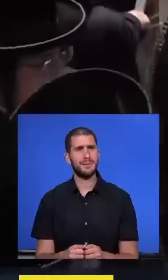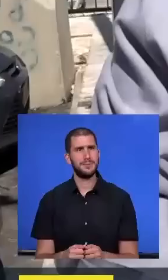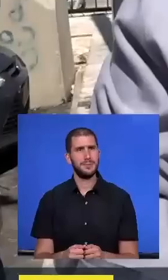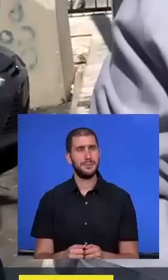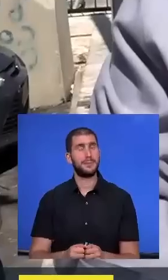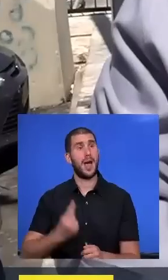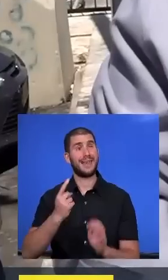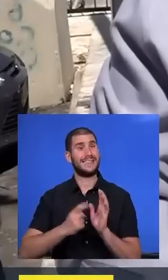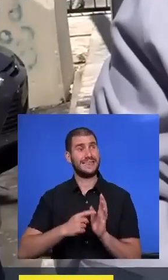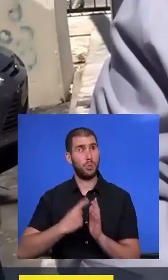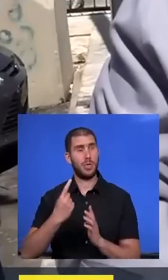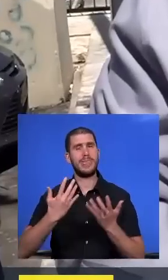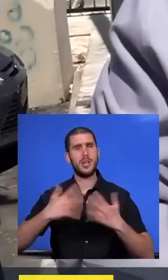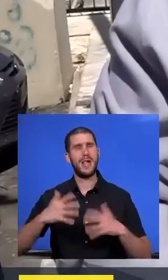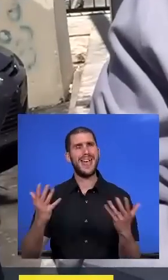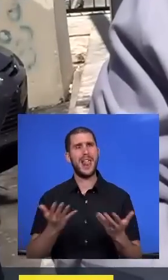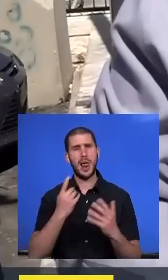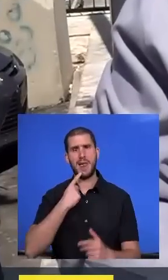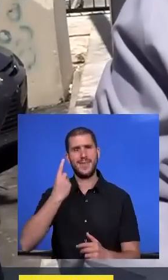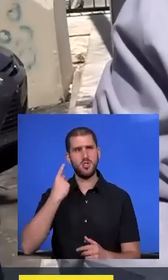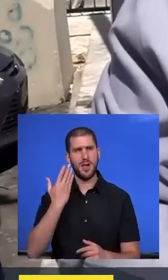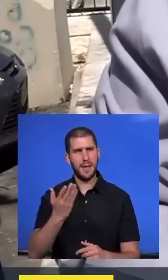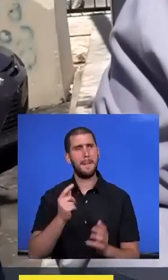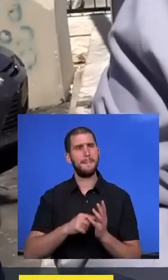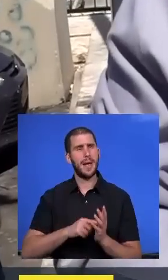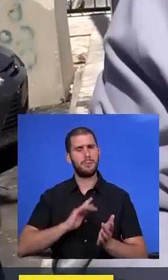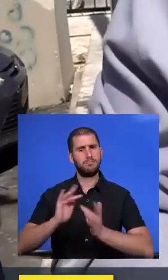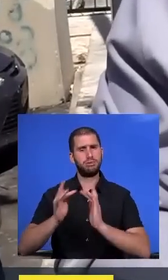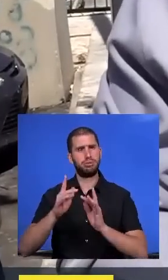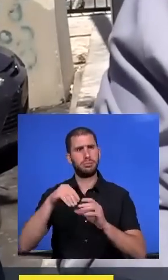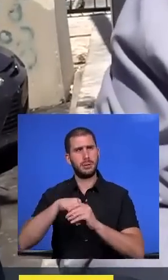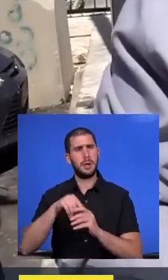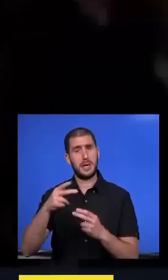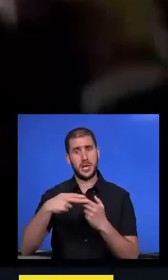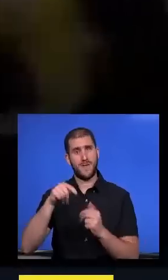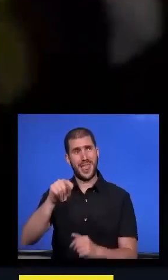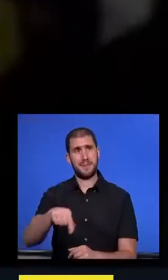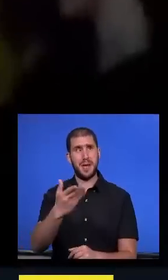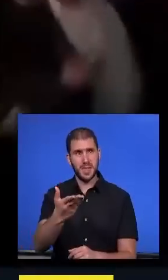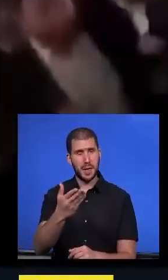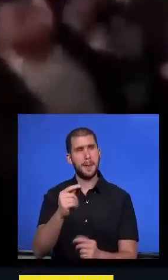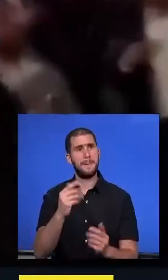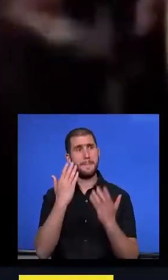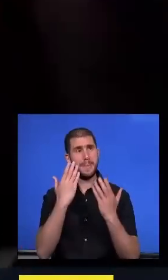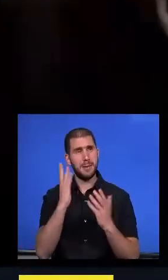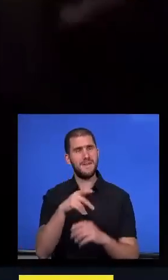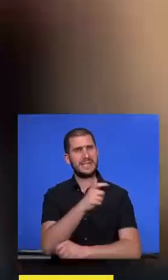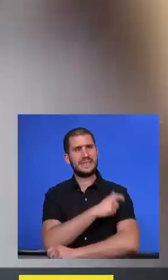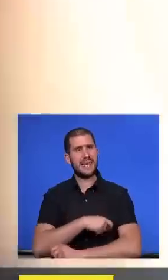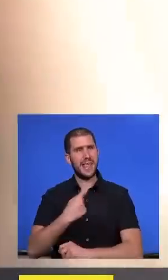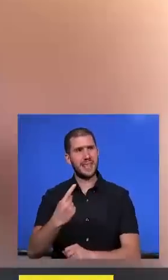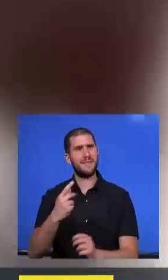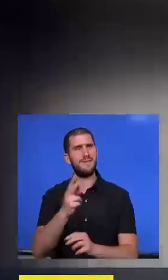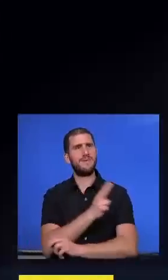אחת הסיבות שבגללה נכשלה ההילולה בשנה שעברה זה בגלל אימותים שהתפתחו ממש כאן למטה בין מתפללים לבין